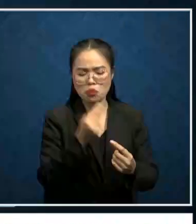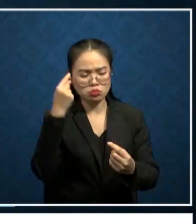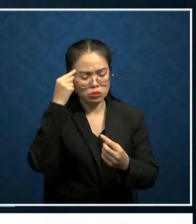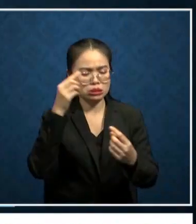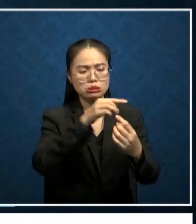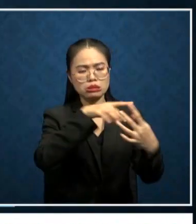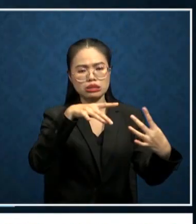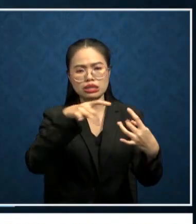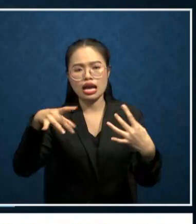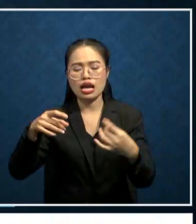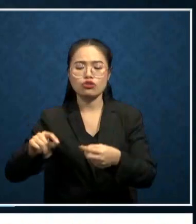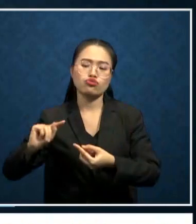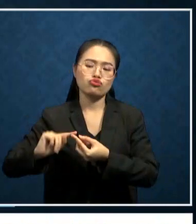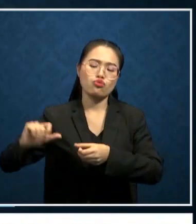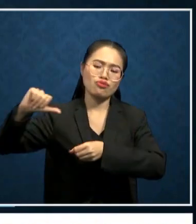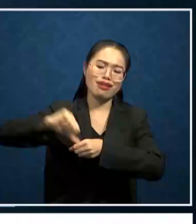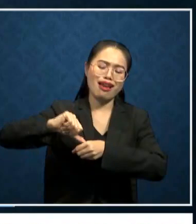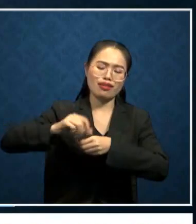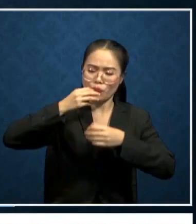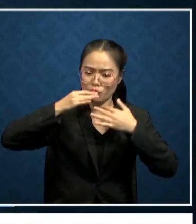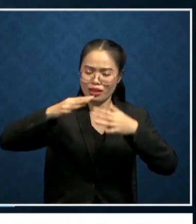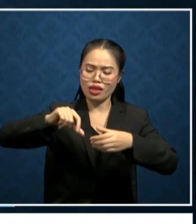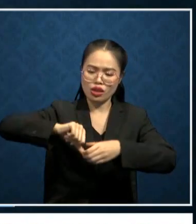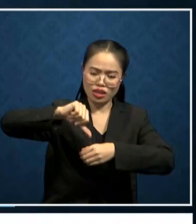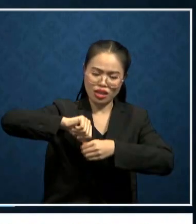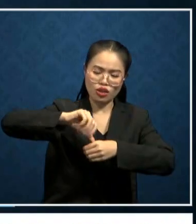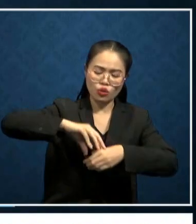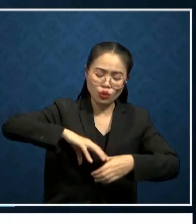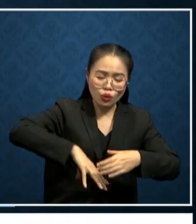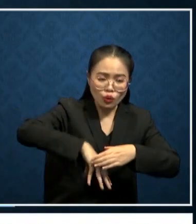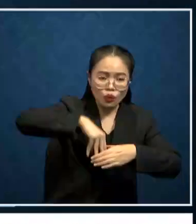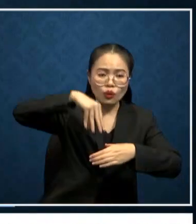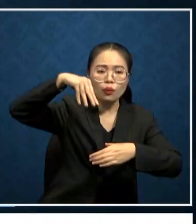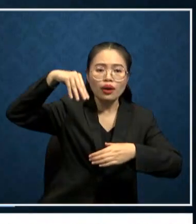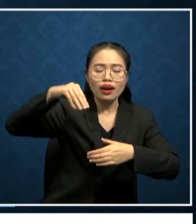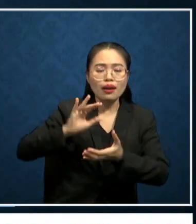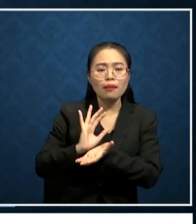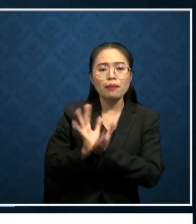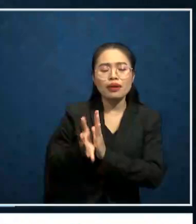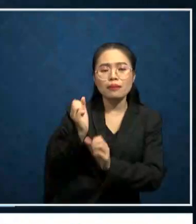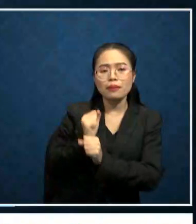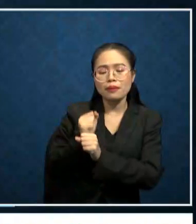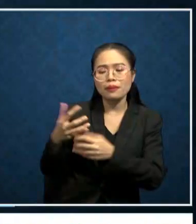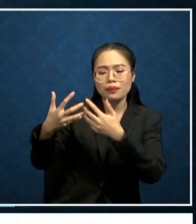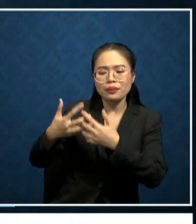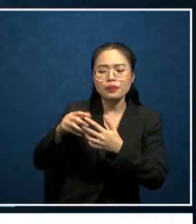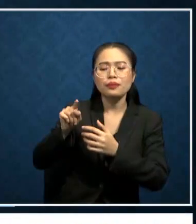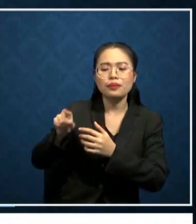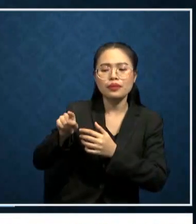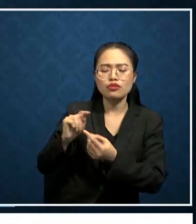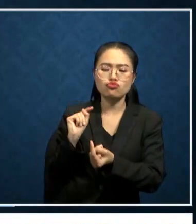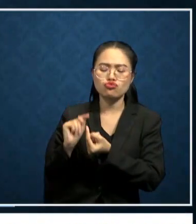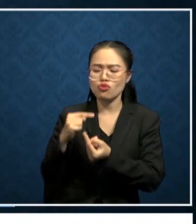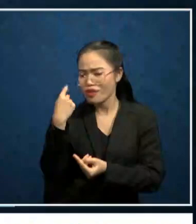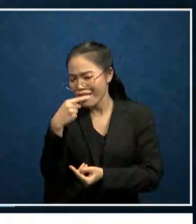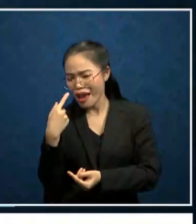แก๊สที่ขุดมาจากอ่าไทยนั้นแล้วไปนำเป็นผลิตปิโตรเคมีนั้นมันเป็นผลประโยชน์ที่มีผู้ได้ประโยชน์กับผู้เสีย